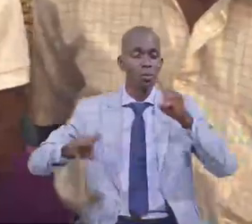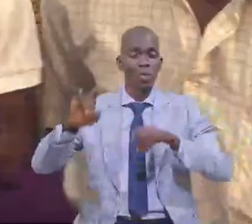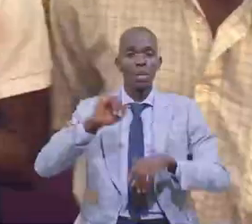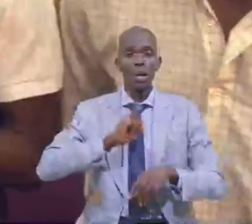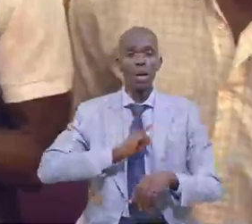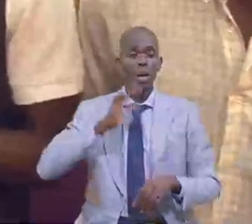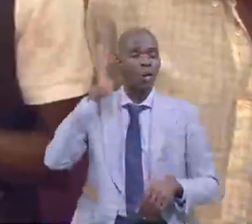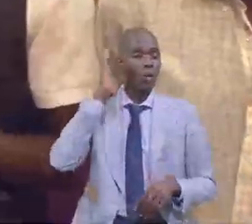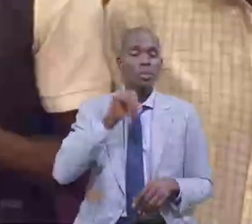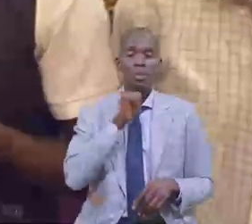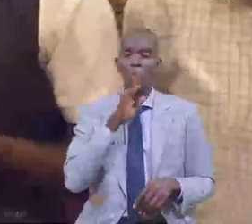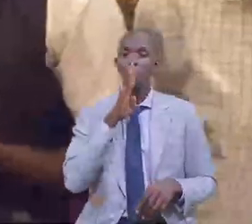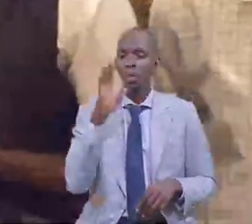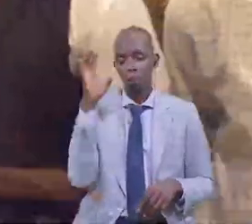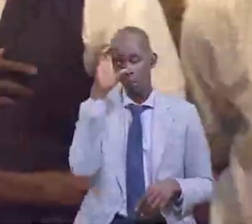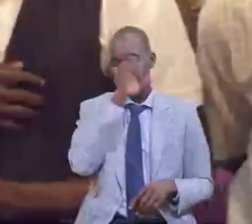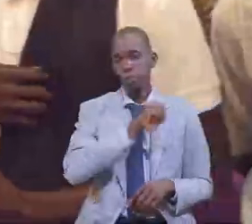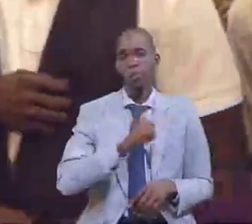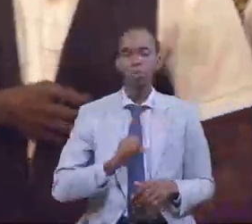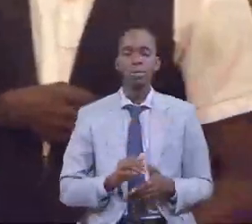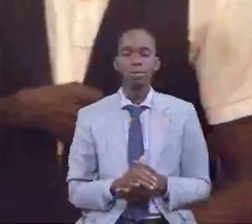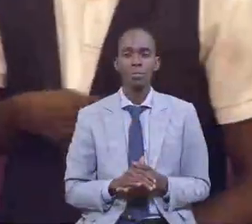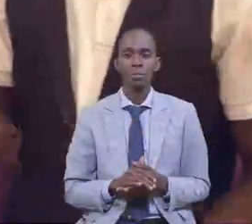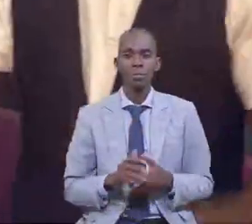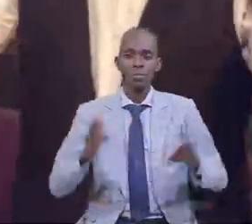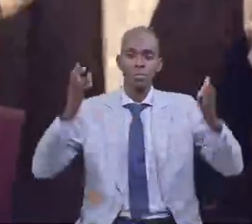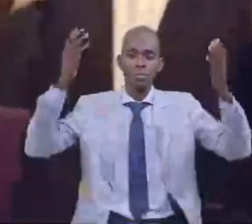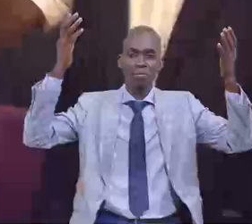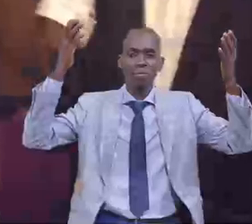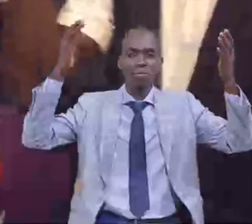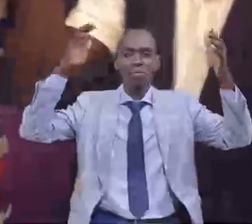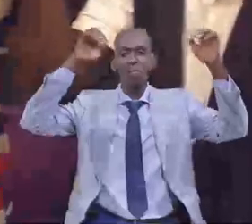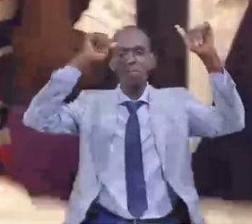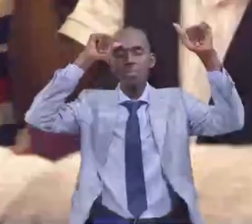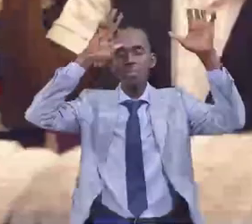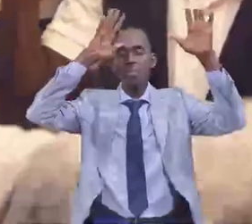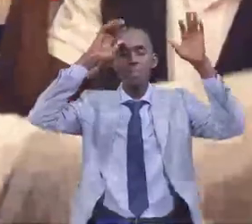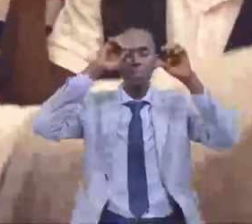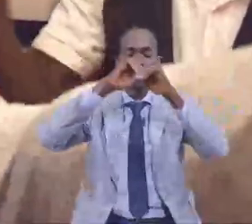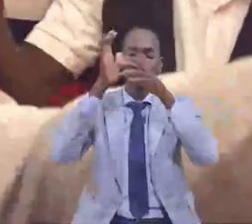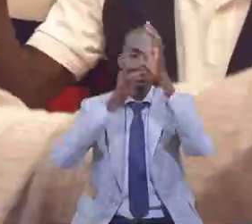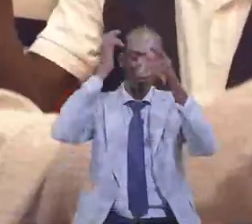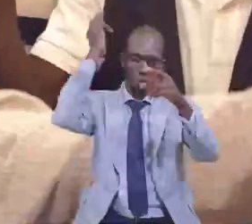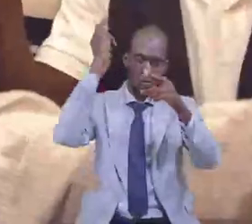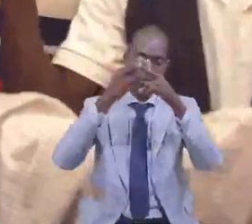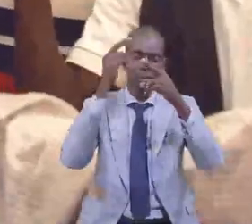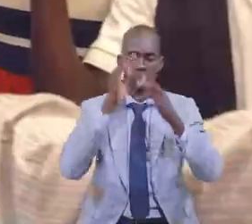Je ne serai pas une exception. Levez ses mains, la Père, au nom de